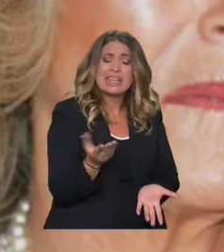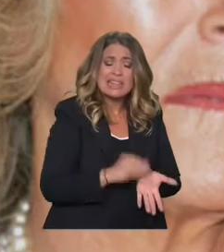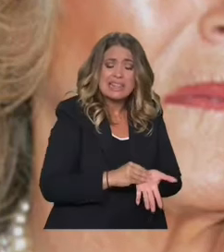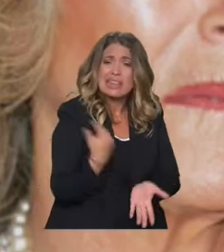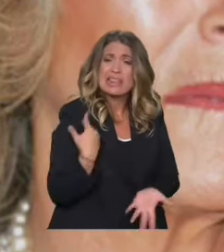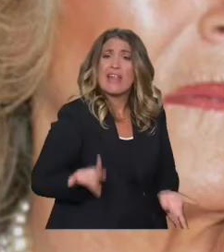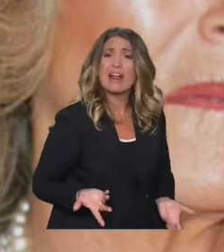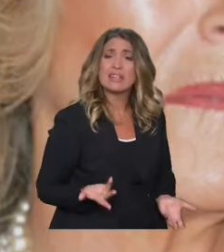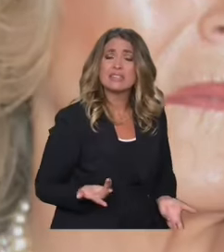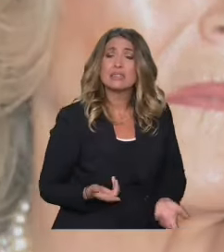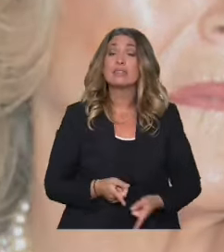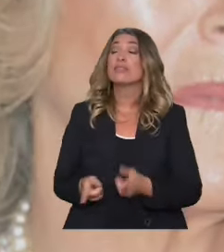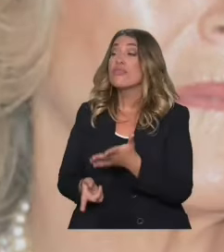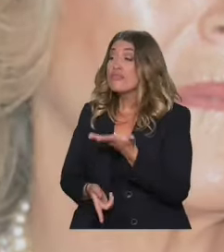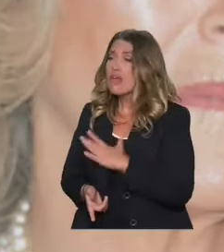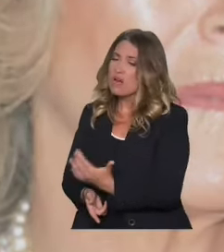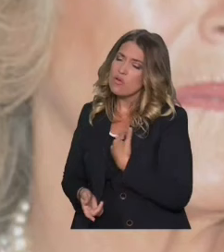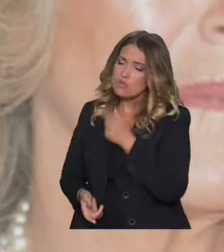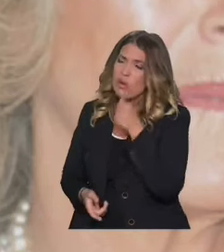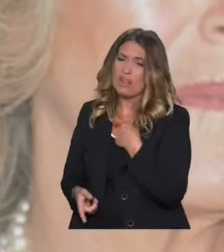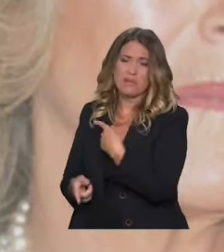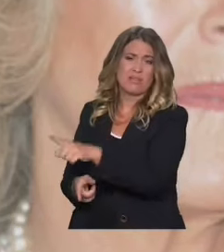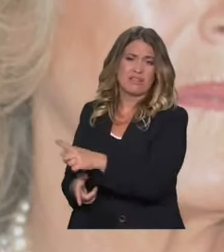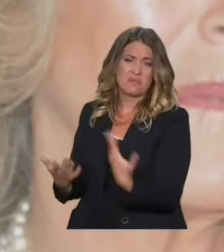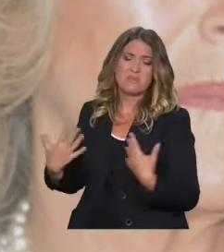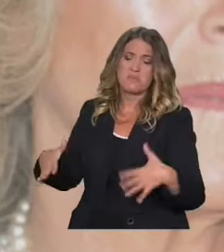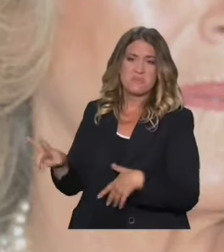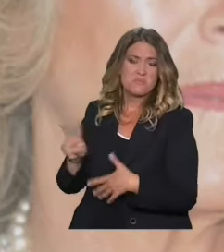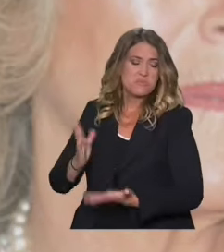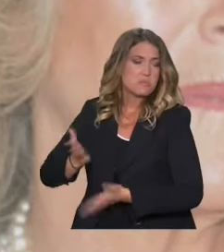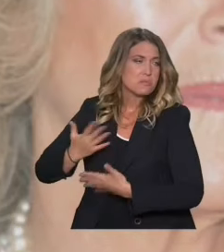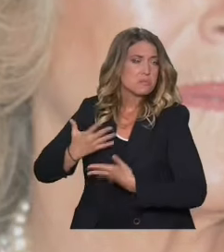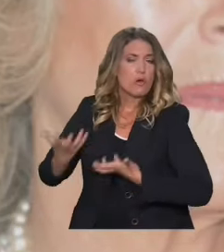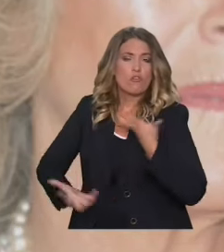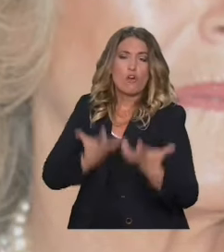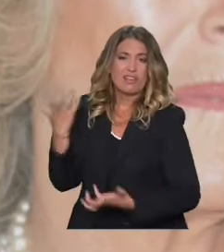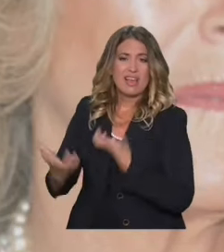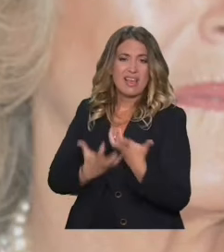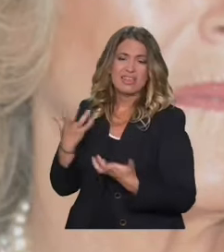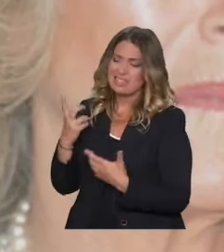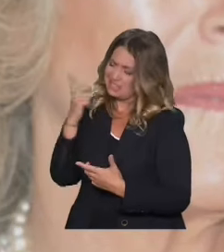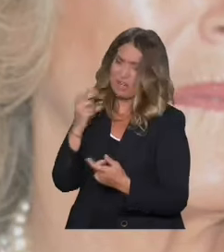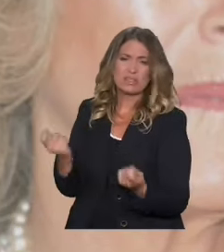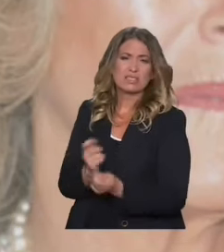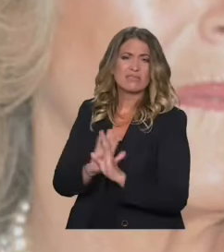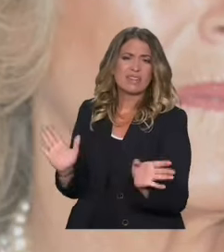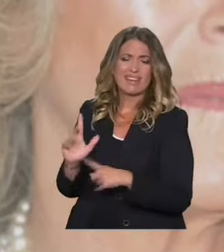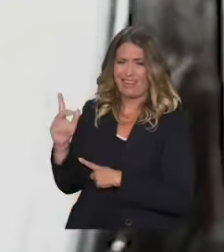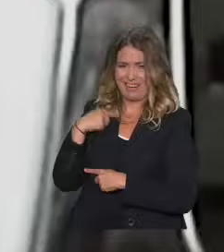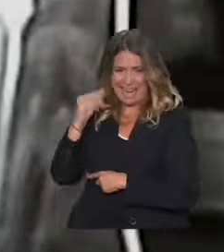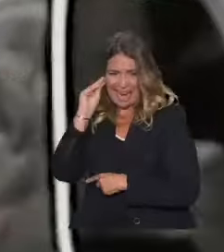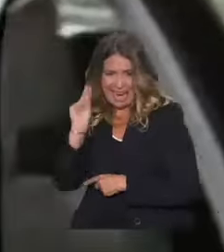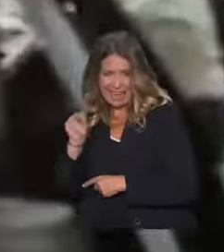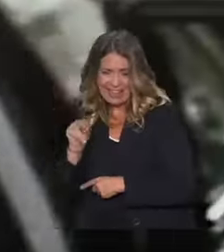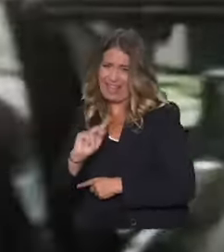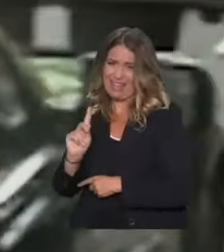παραπάνω θέλεις? Θέλω τον άντρα μου. Πρέπει να είναι και κόλαση για εσάς όλο αυτό. Αλλά ξέρω τι συμβαίνει. Μη με περνάτε για ηλίθεια.